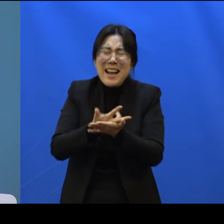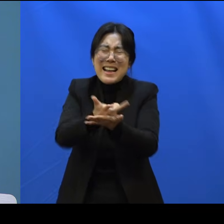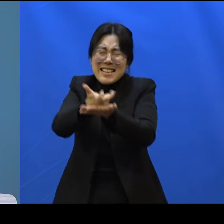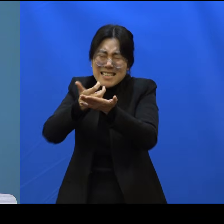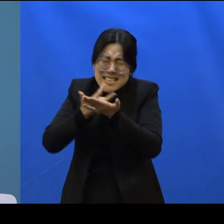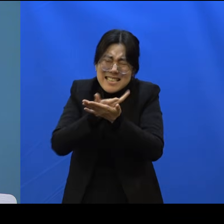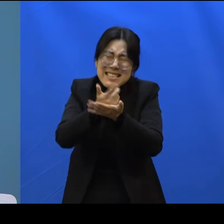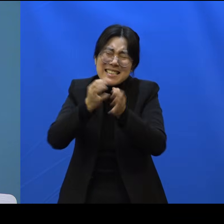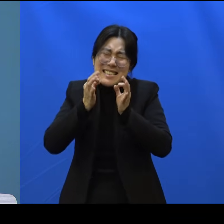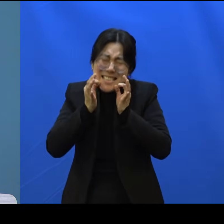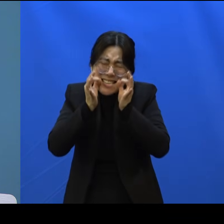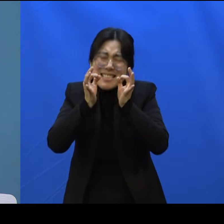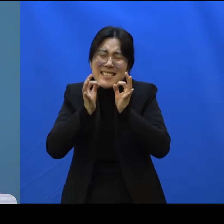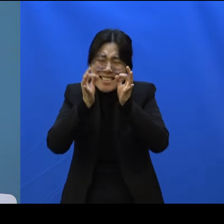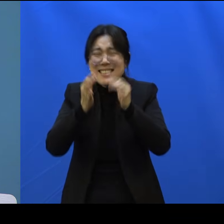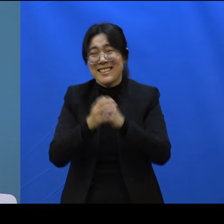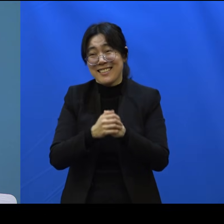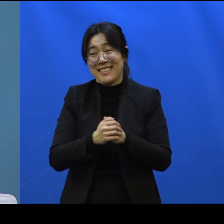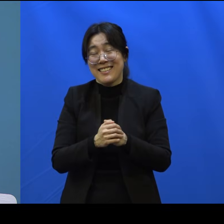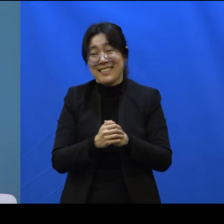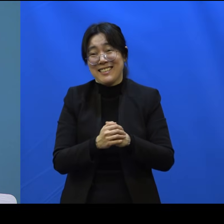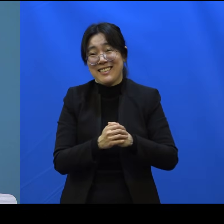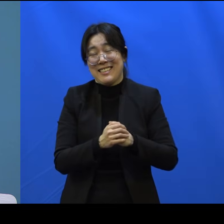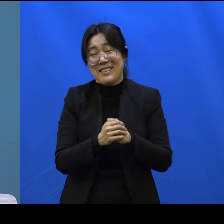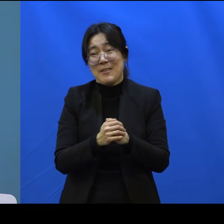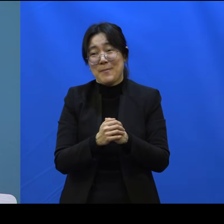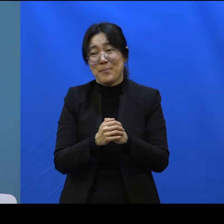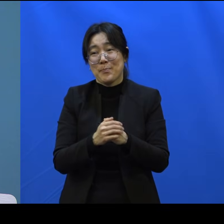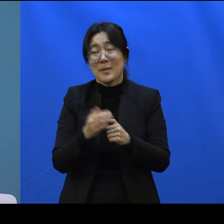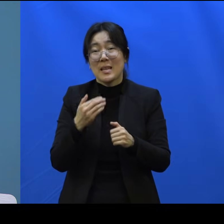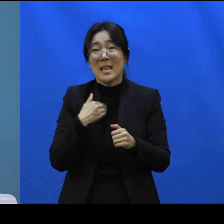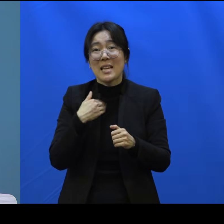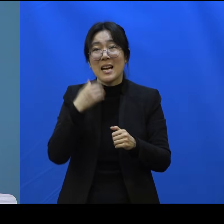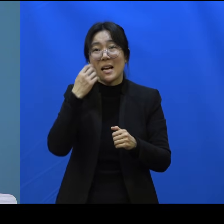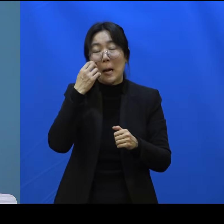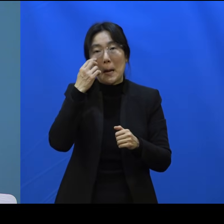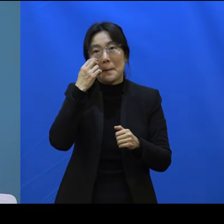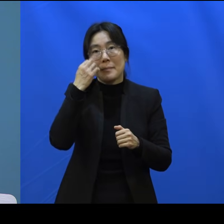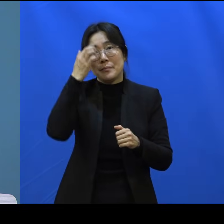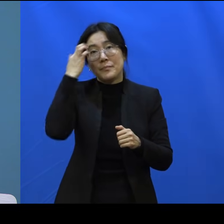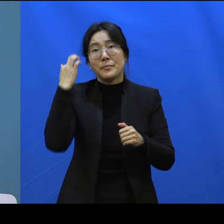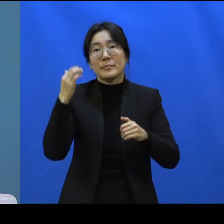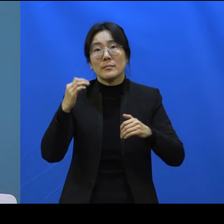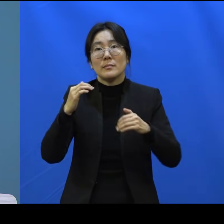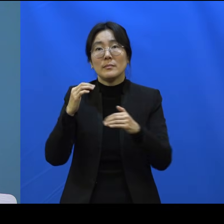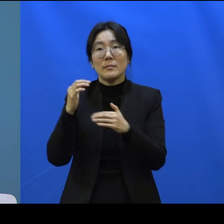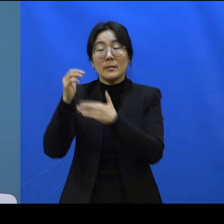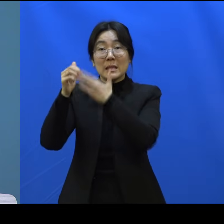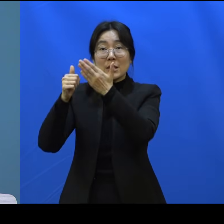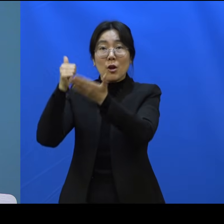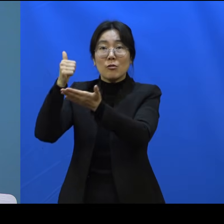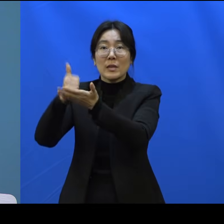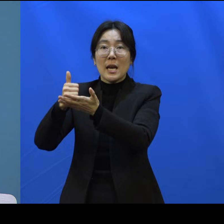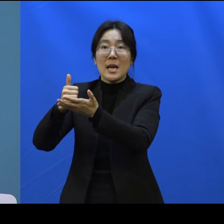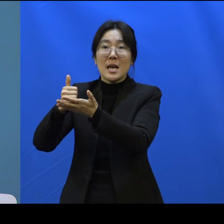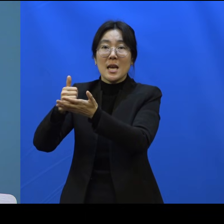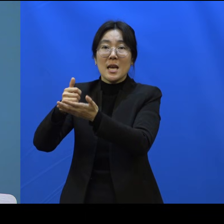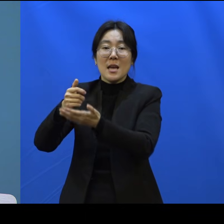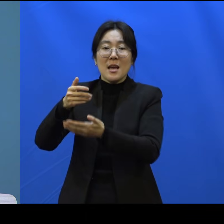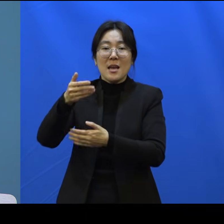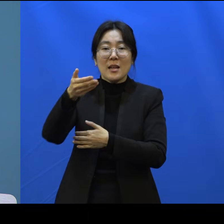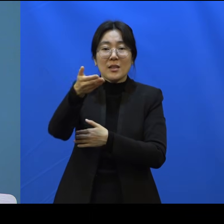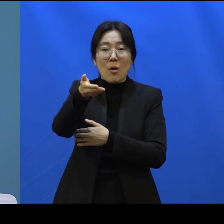이게 가시를 제거해달라는 그 기도 속에 들어가는데 결국은 하나님이 딱 응답은 뭐예요?